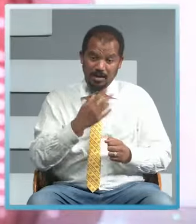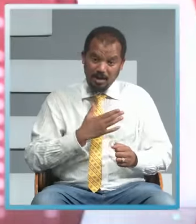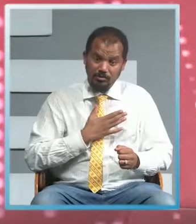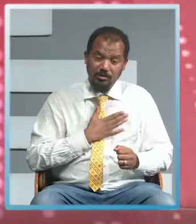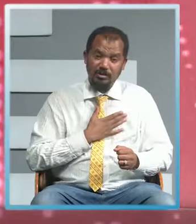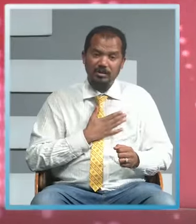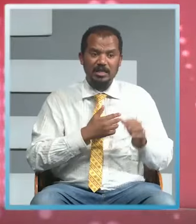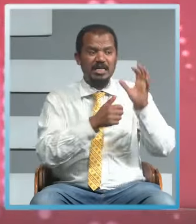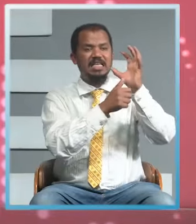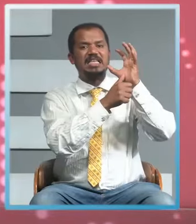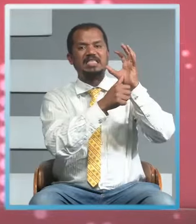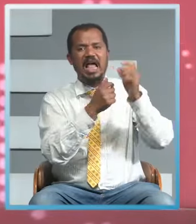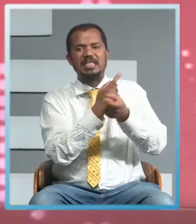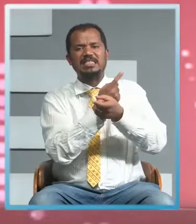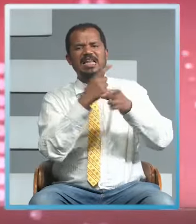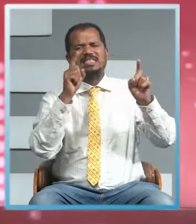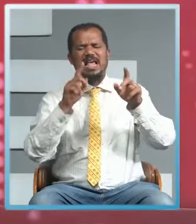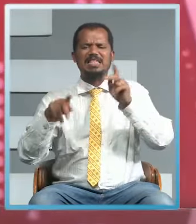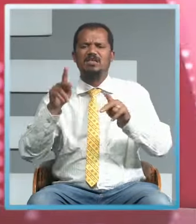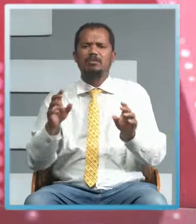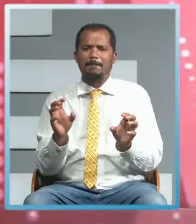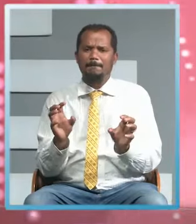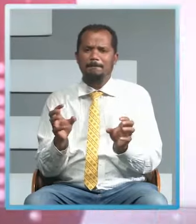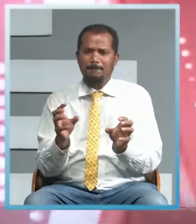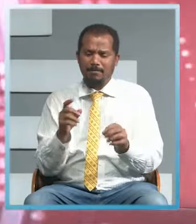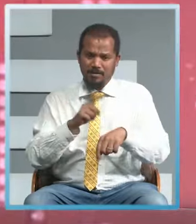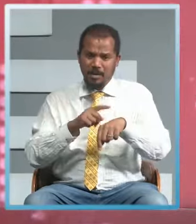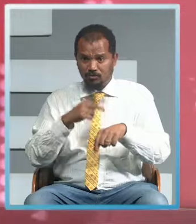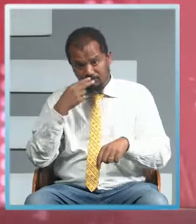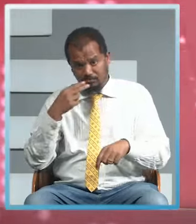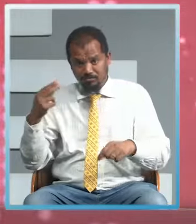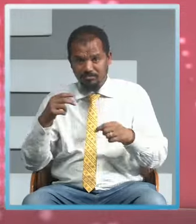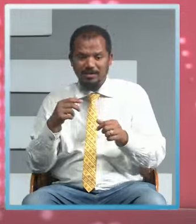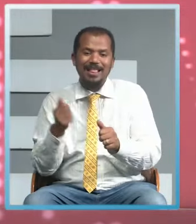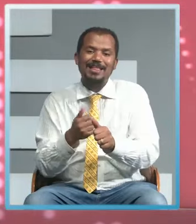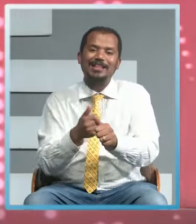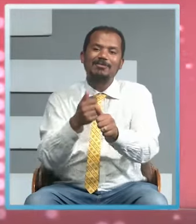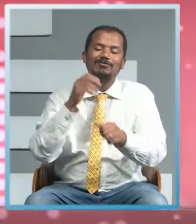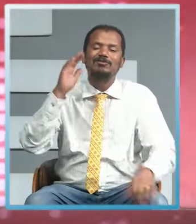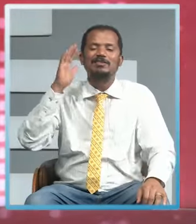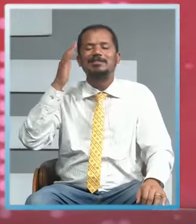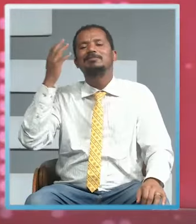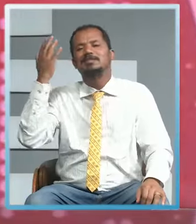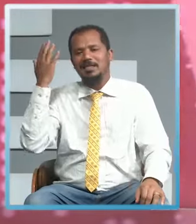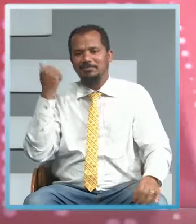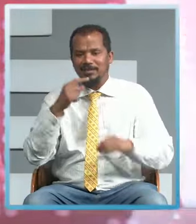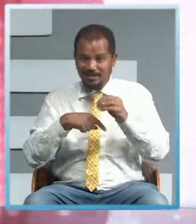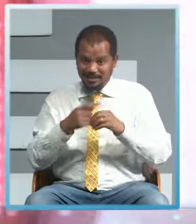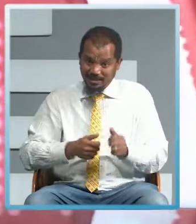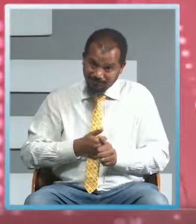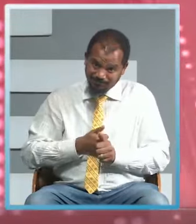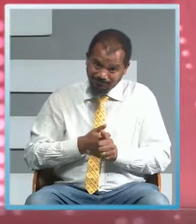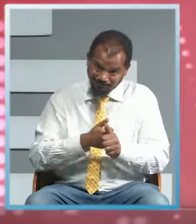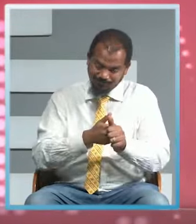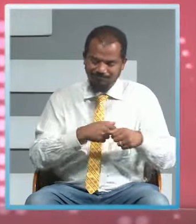የተወደዳችሁ ተመልካቾቻችን ከኢሳት ነፃ የህዝብ ሚዲያ የሰዓቱ ዜና የተከታተላችሁትን ይመስል